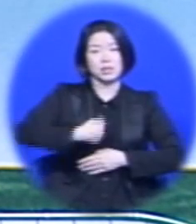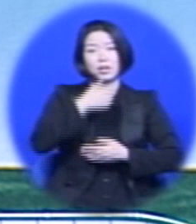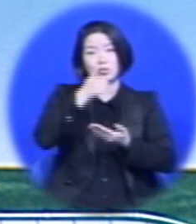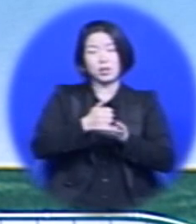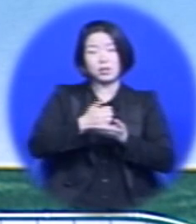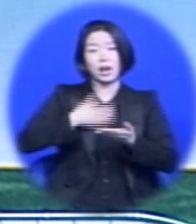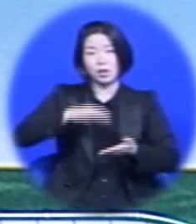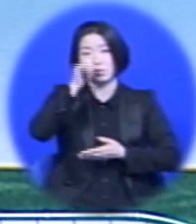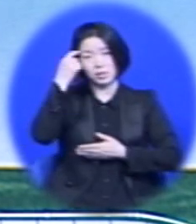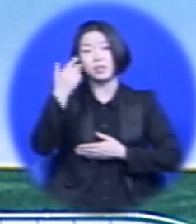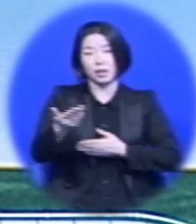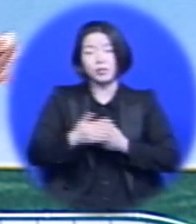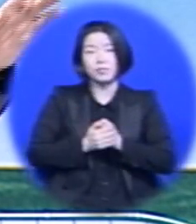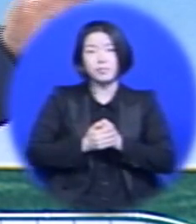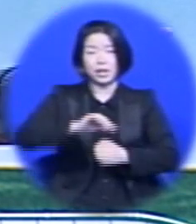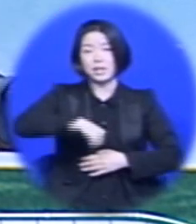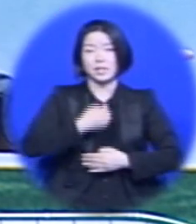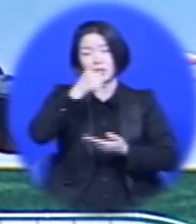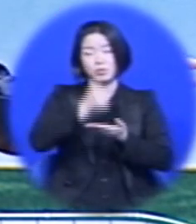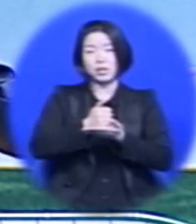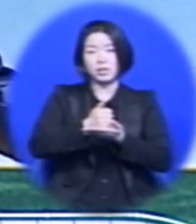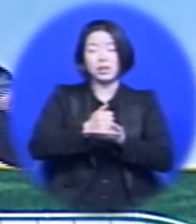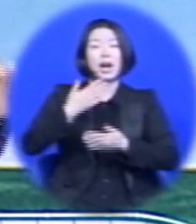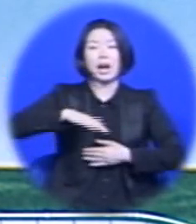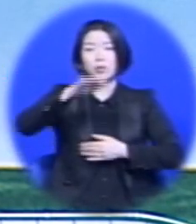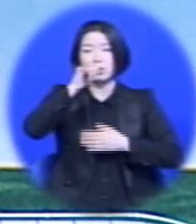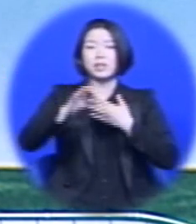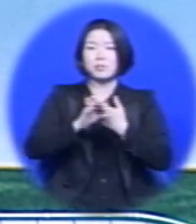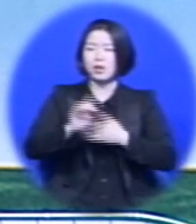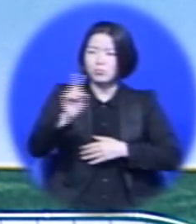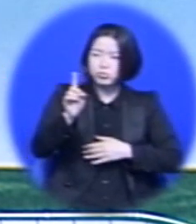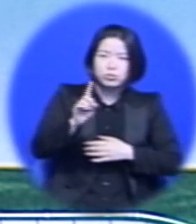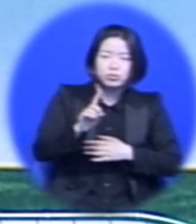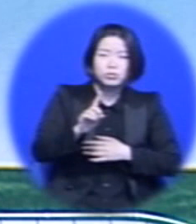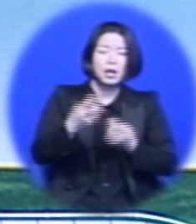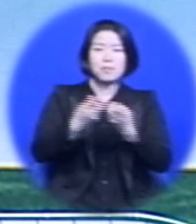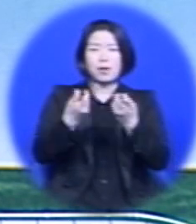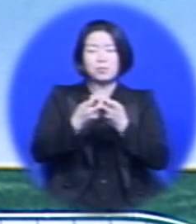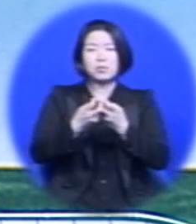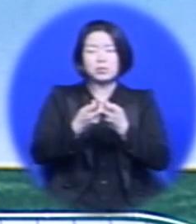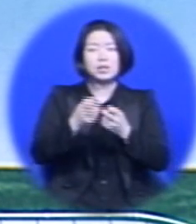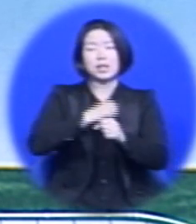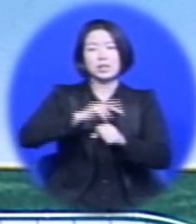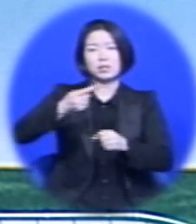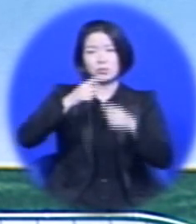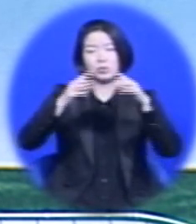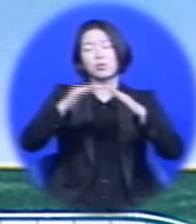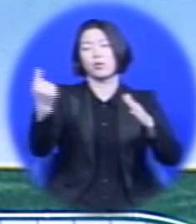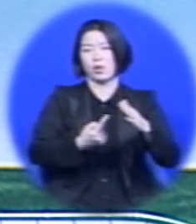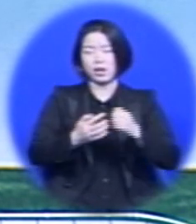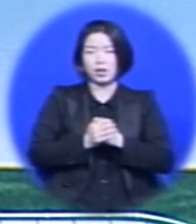있는 걸까요 자기 죄를 알고 있다면 그는 무슨 수가 있어도 교회로 나올 것입니다